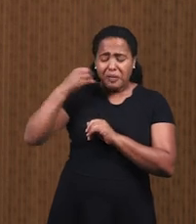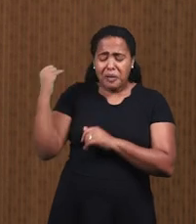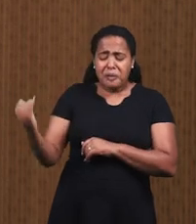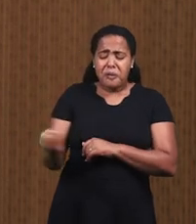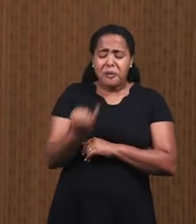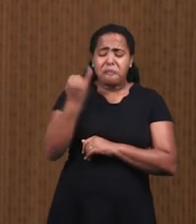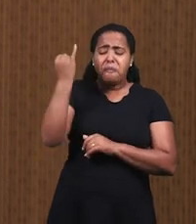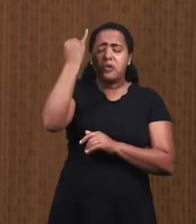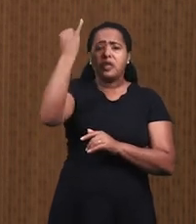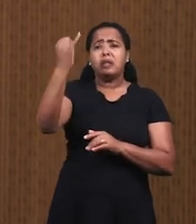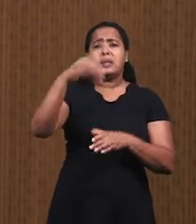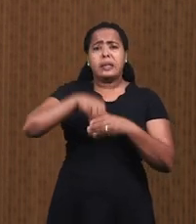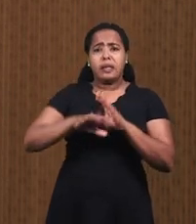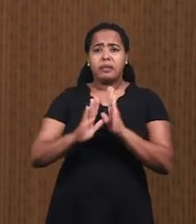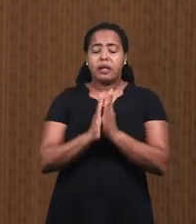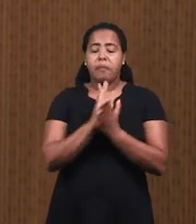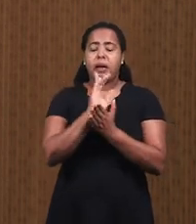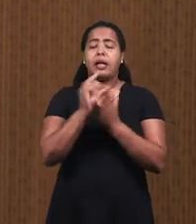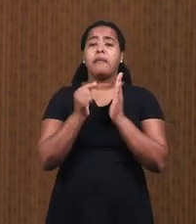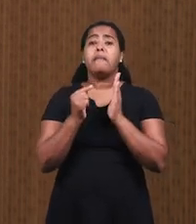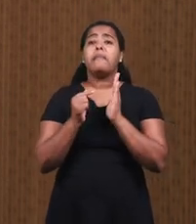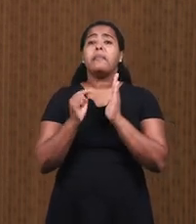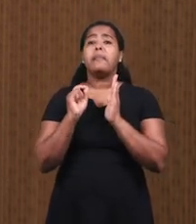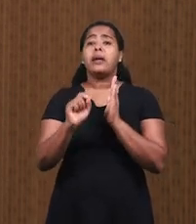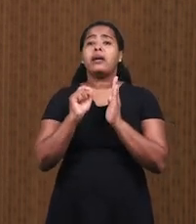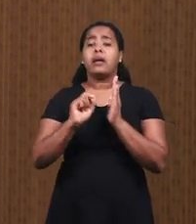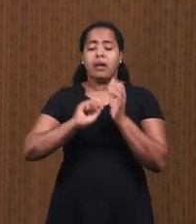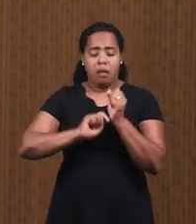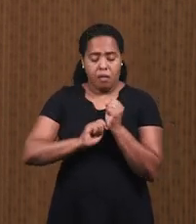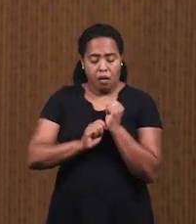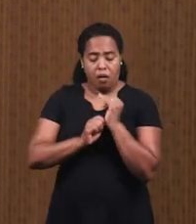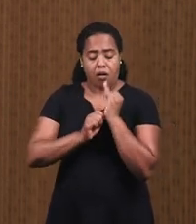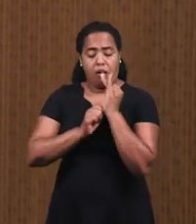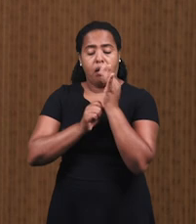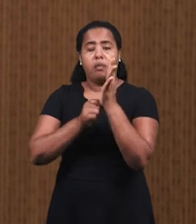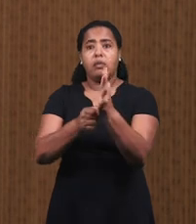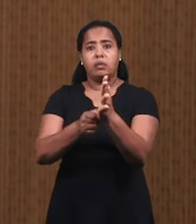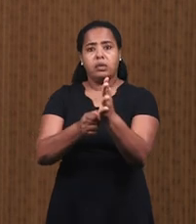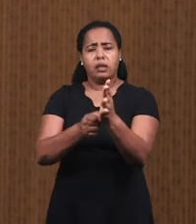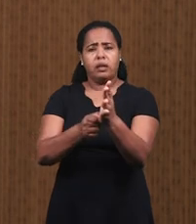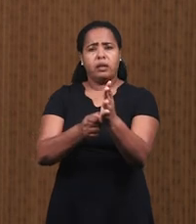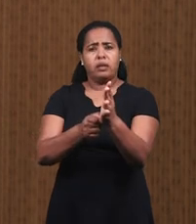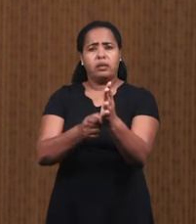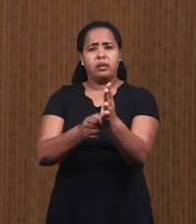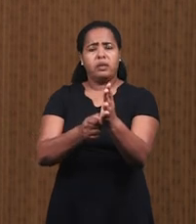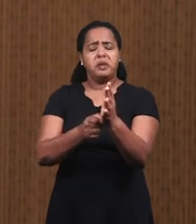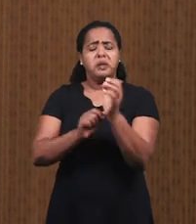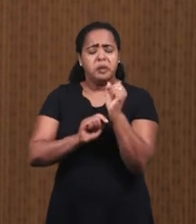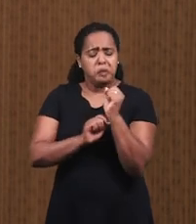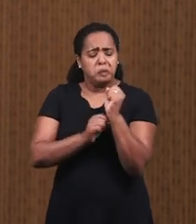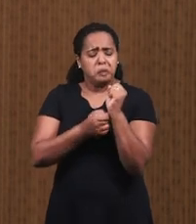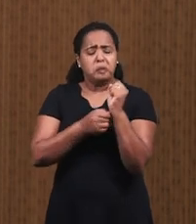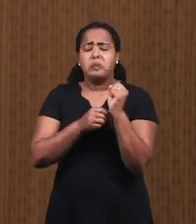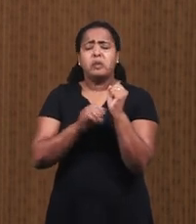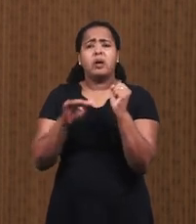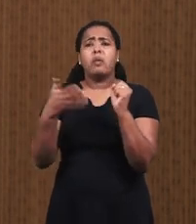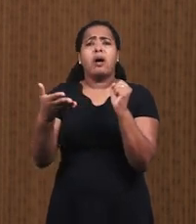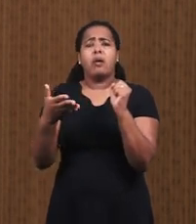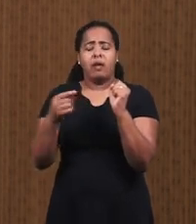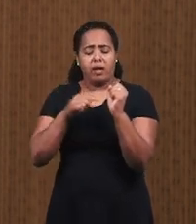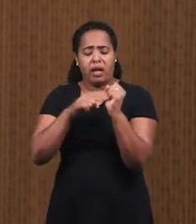оно фундаментально в Слове, чтобы открывать тайну, которая сокрыта в нем. И какова